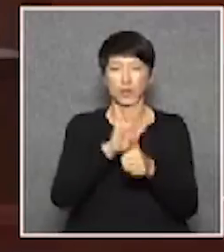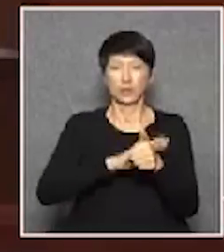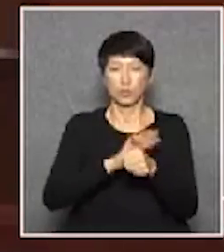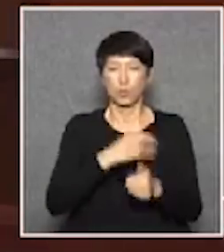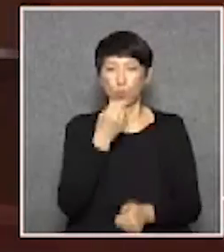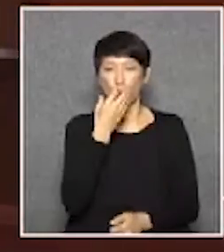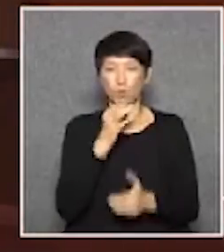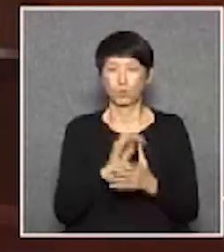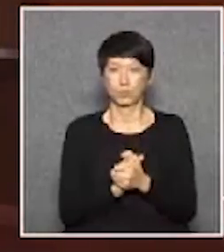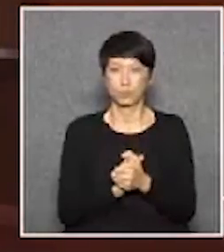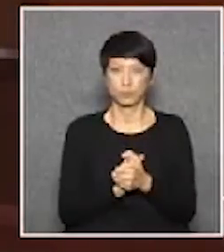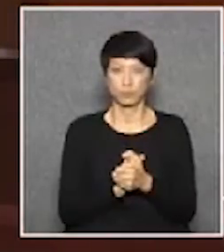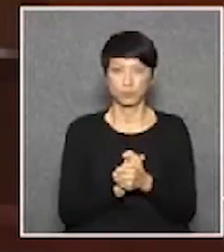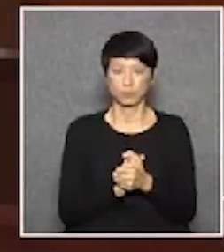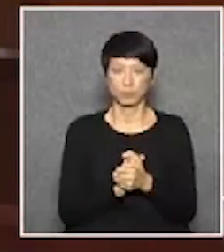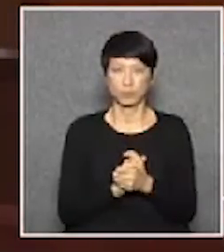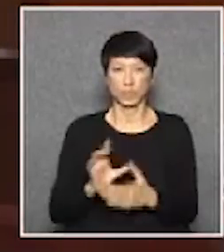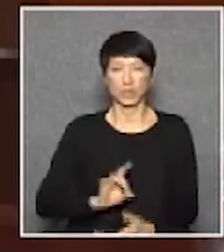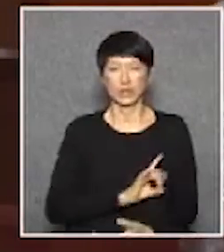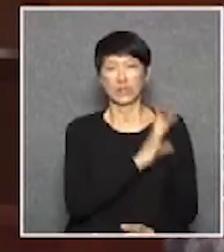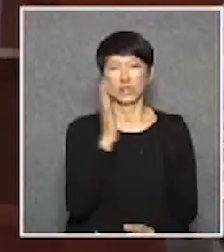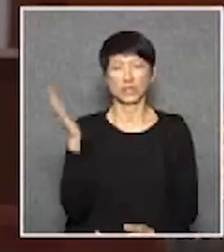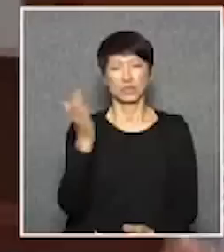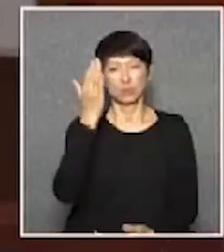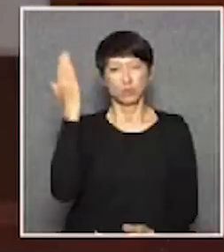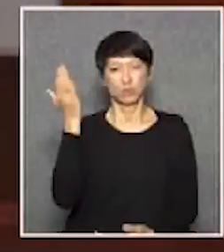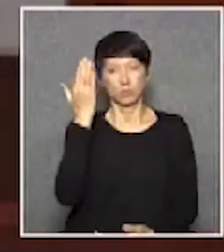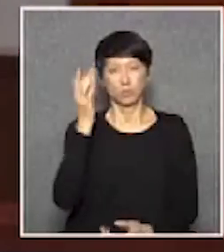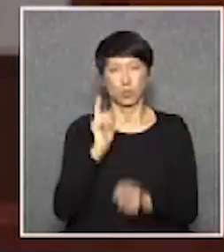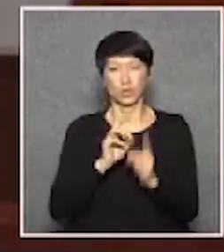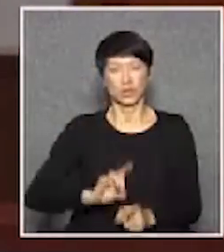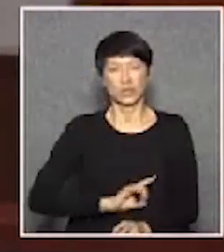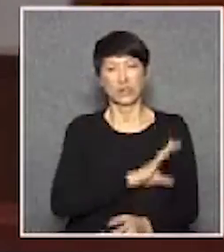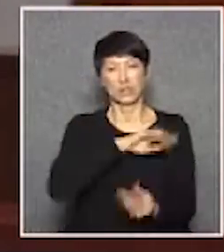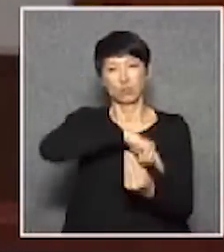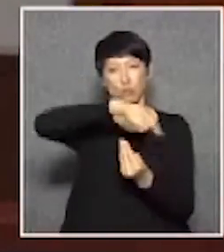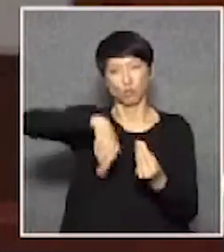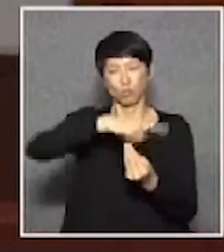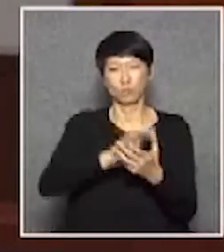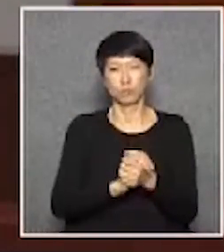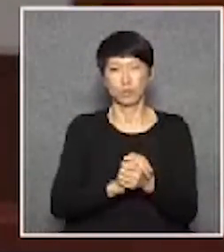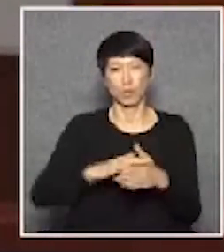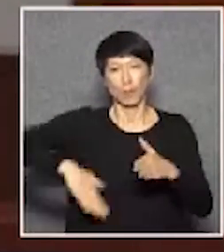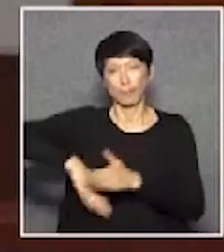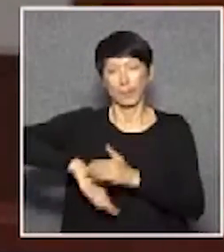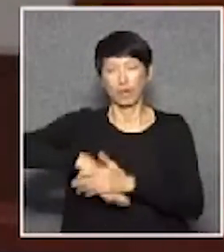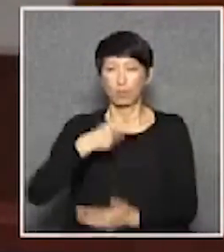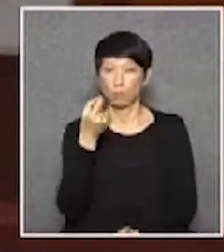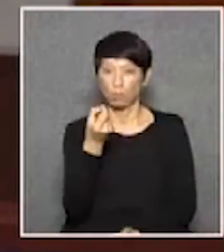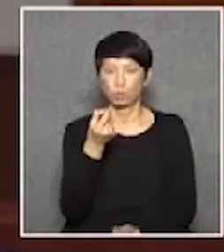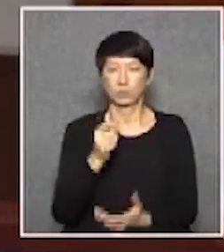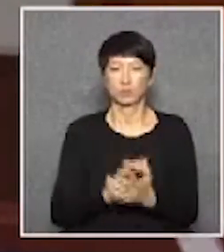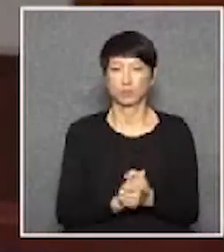港的自然景观或者自然环境所余无几的，这